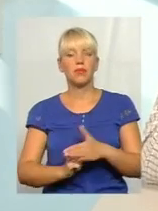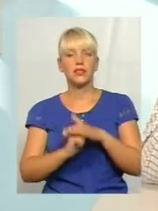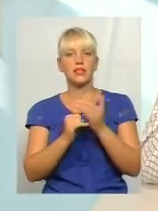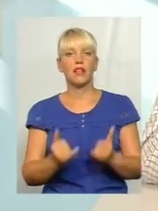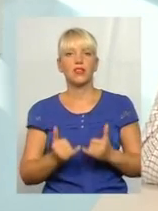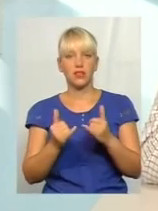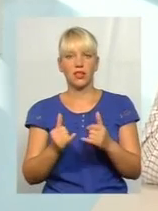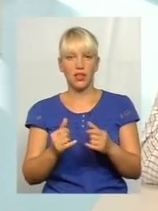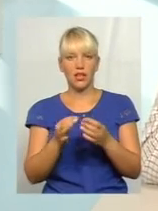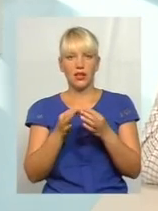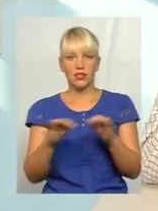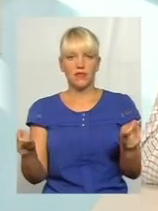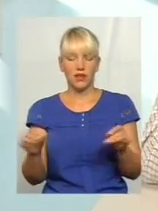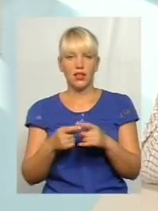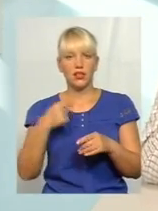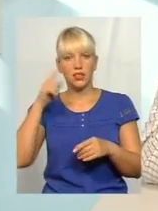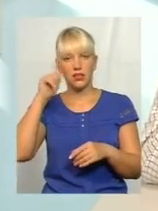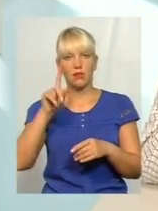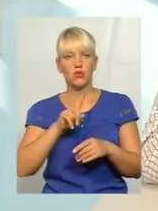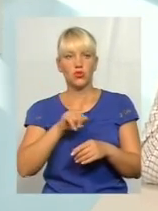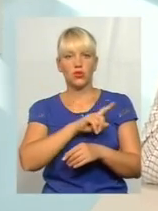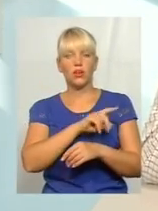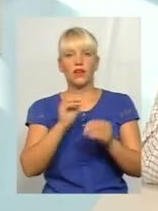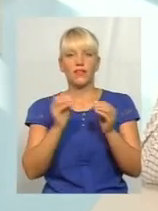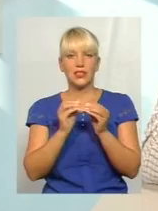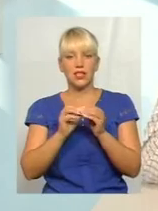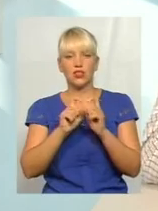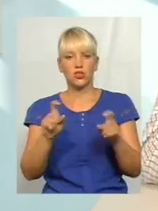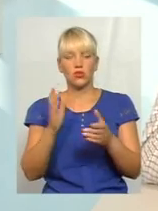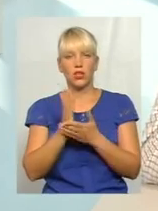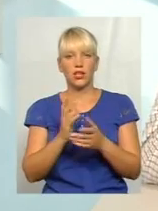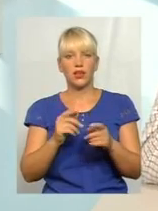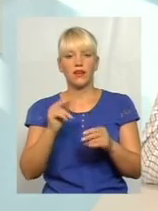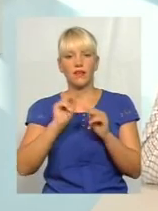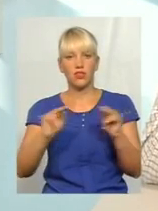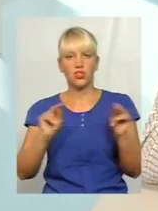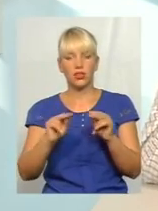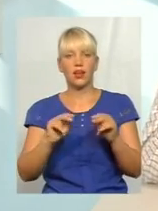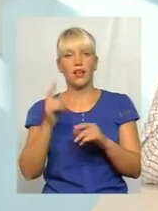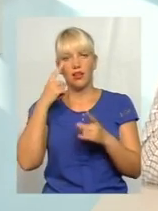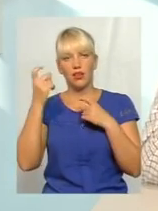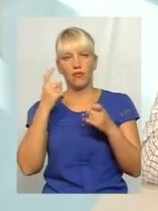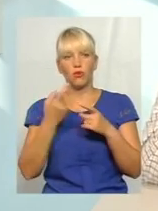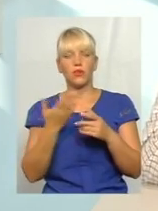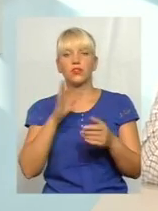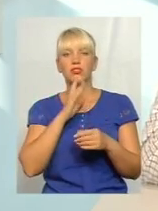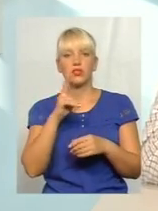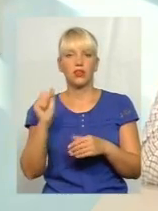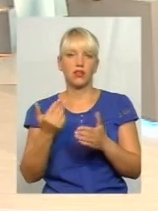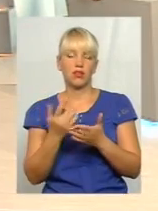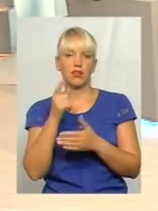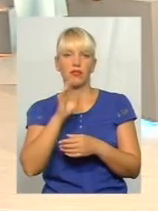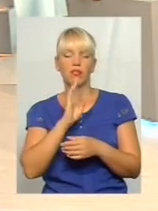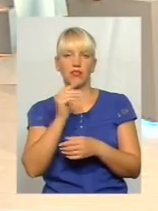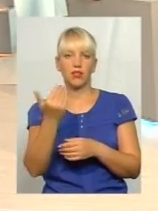10-ій школі ми знаємо приклад що є вчитель інформатики не знаю чи цього року будуть в неї години Чи ні Які 79 років так